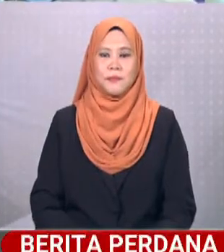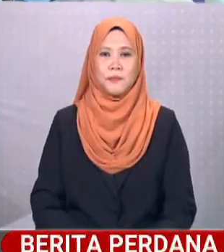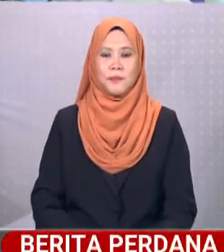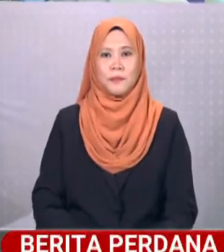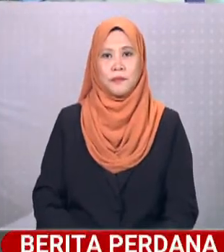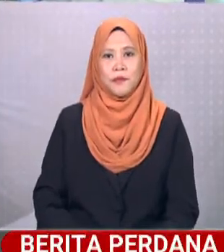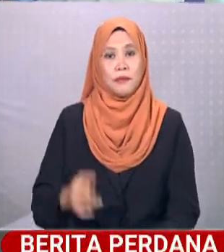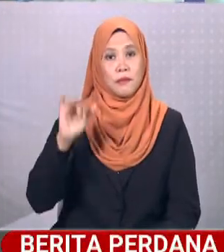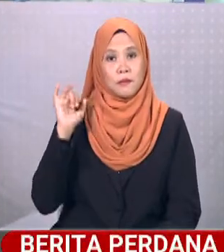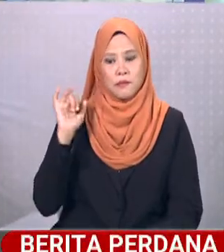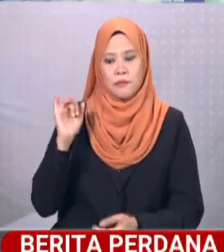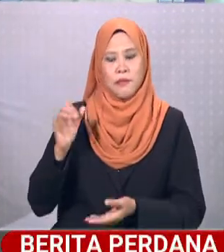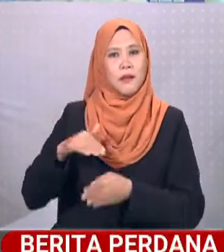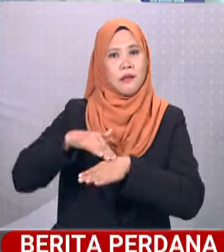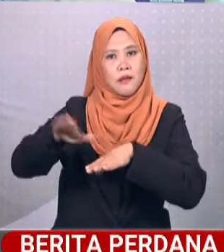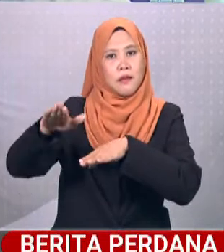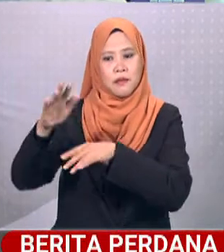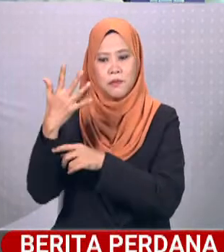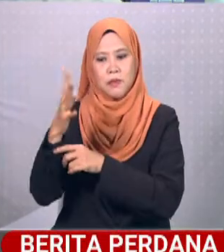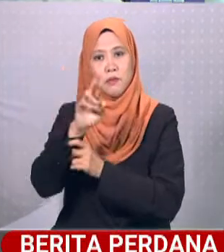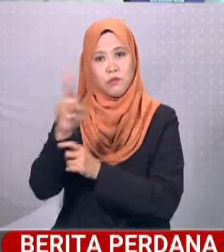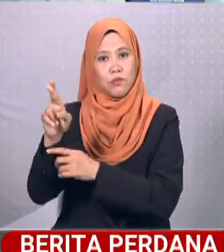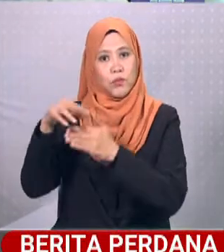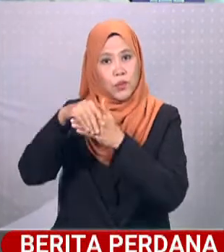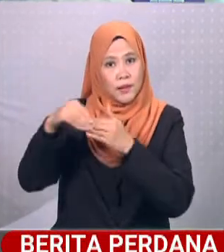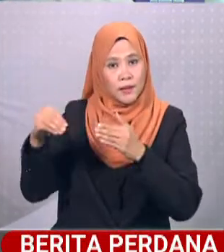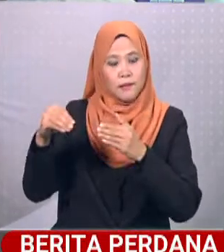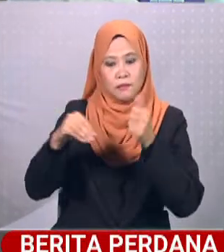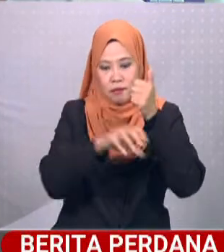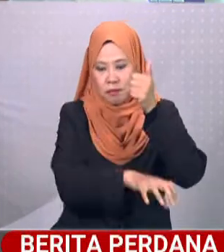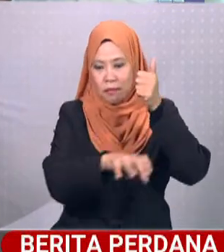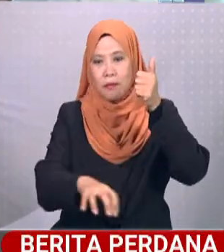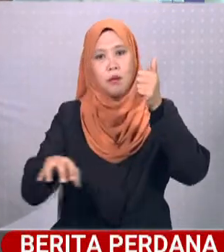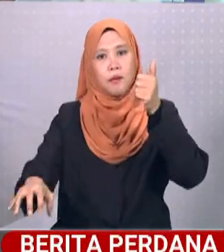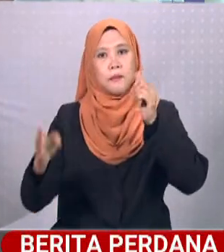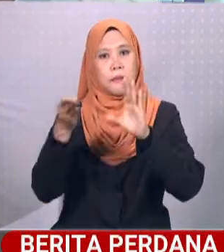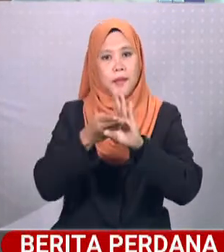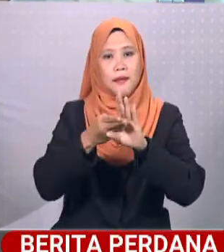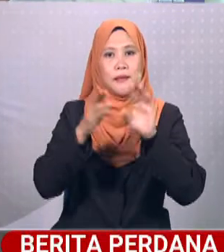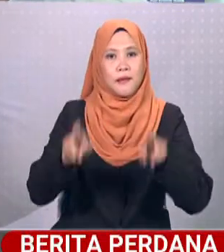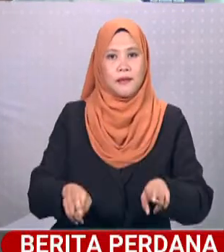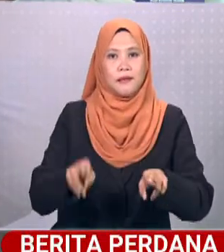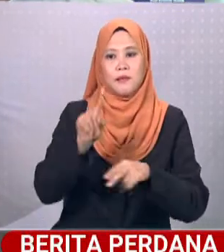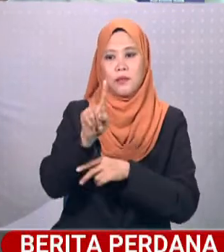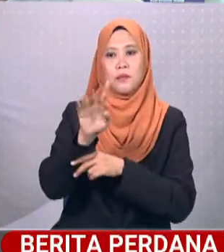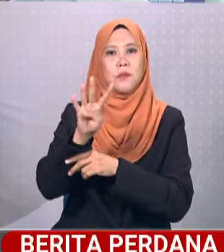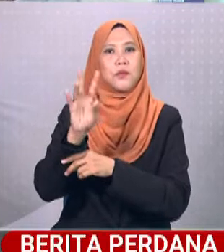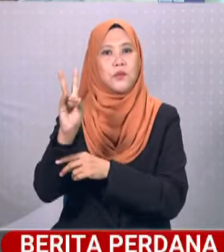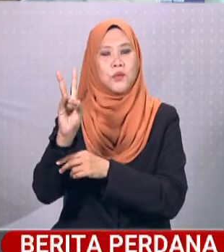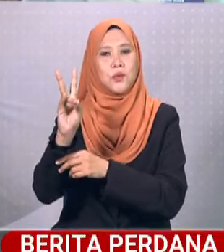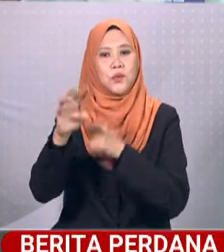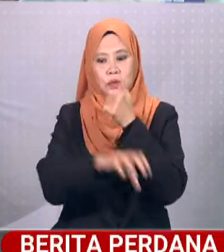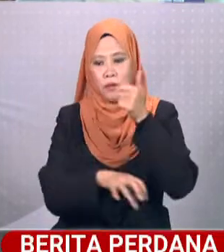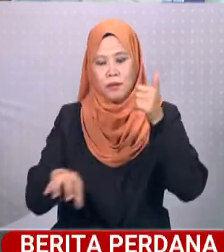Malam kami menghantar RM15,000 ke setiap cawangan Bank Rakyat, 147 cawangan, jumlah